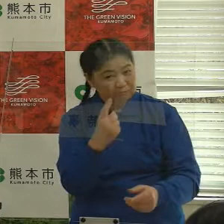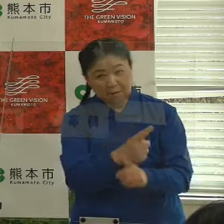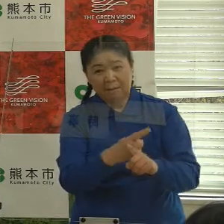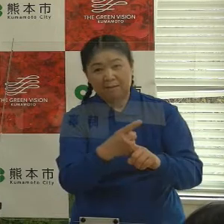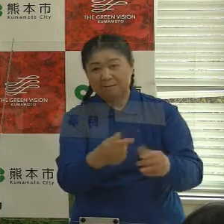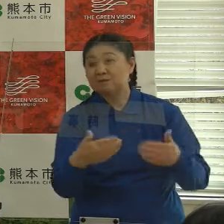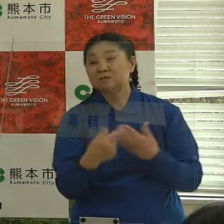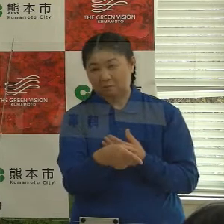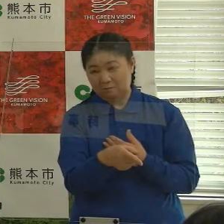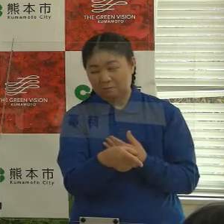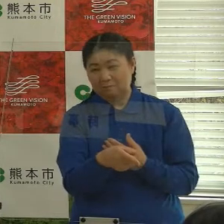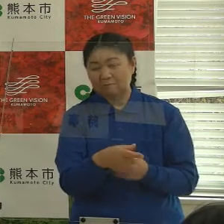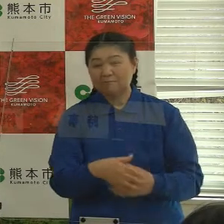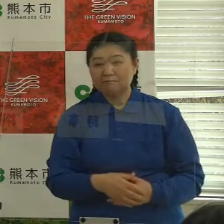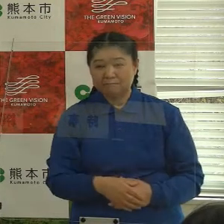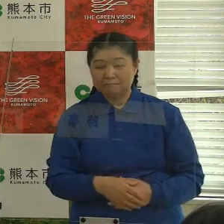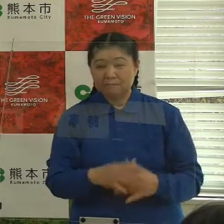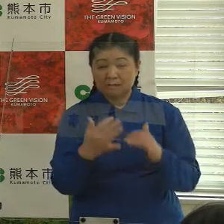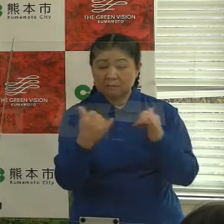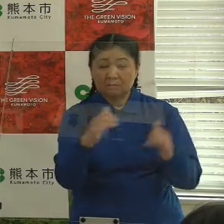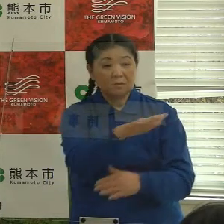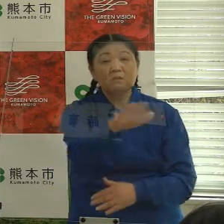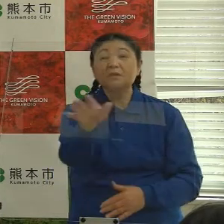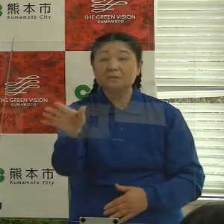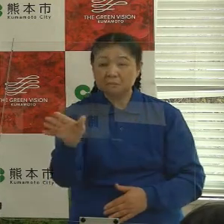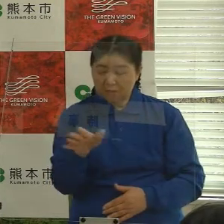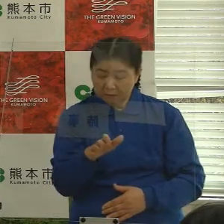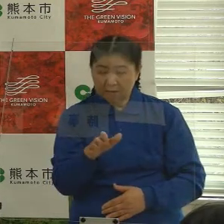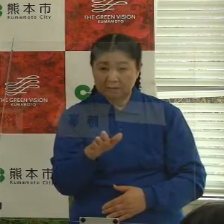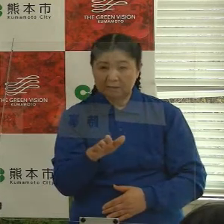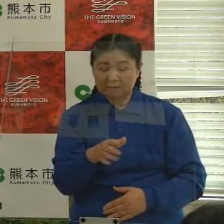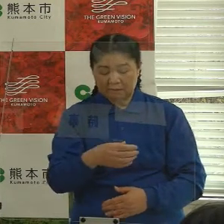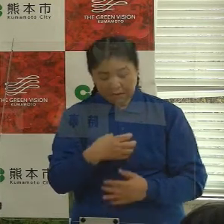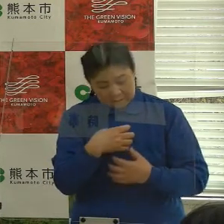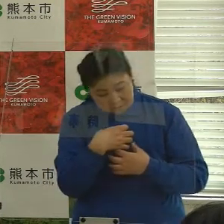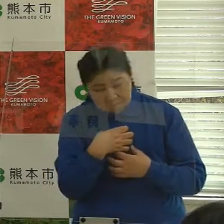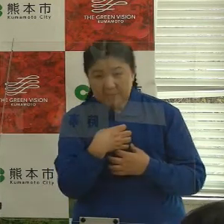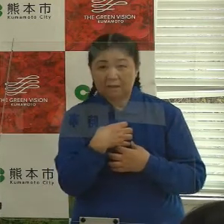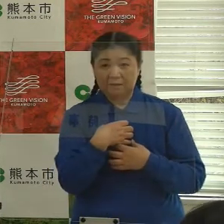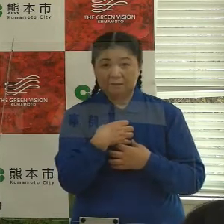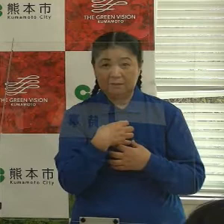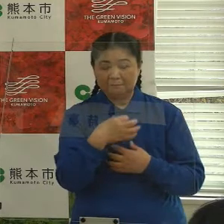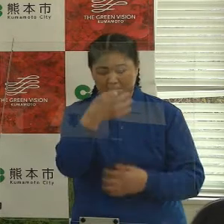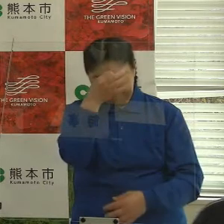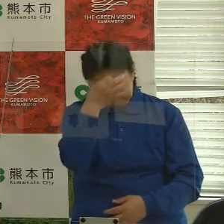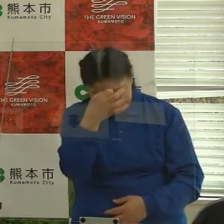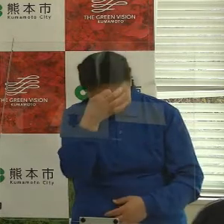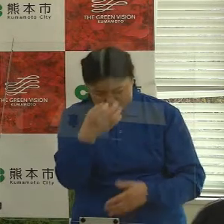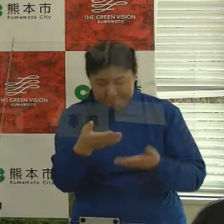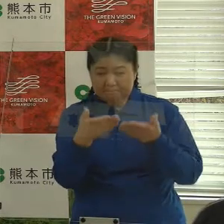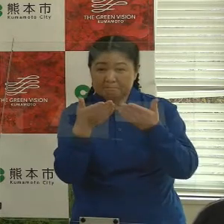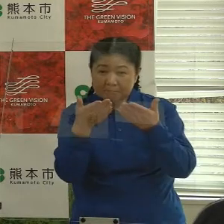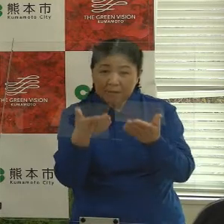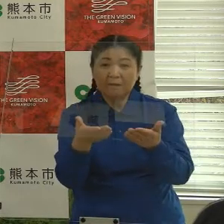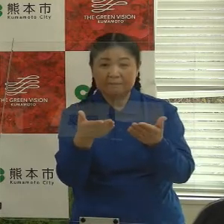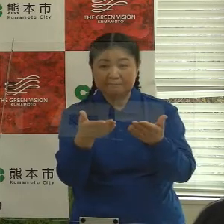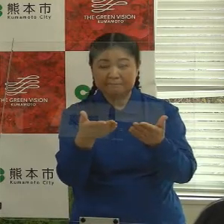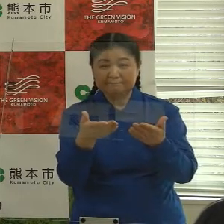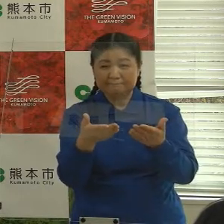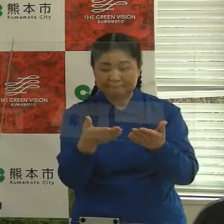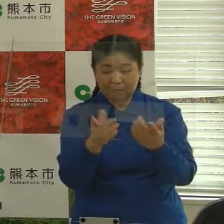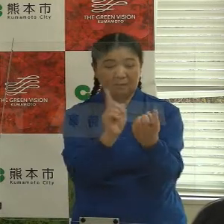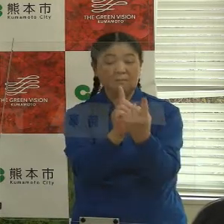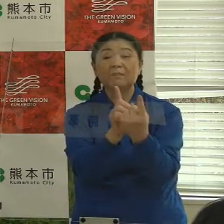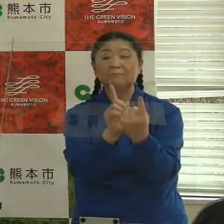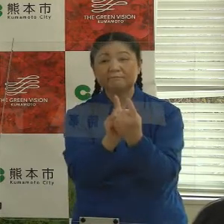ないことでありまして、市民の皆様にご心配そしてご迷惑をおかけしておりますこと